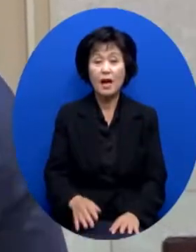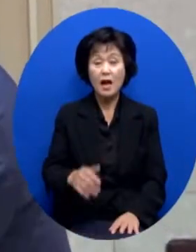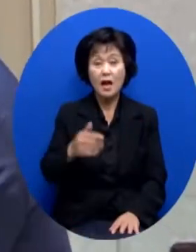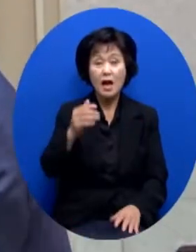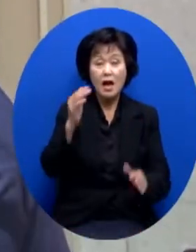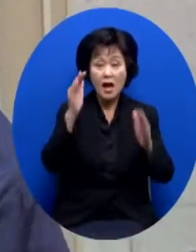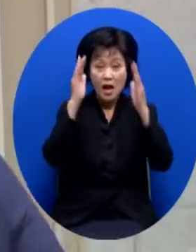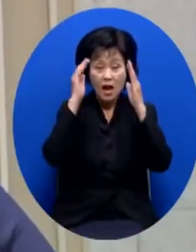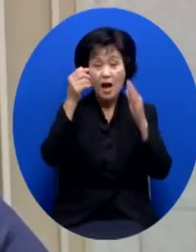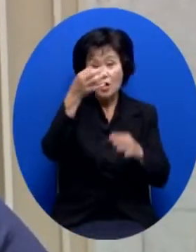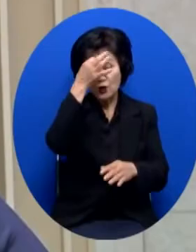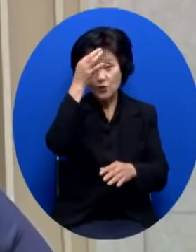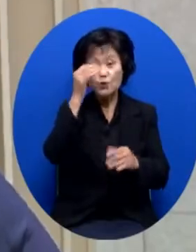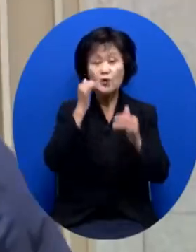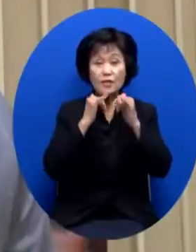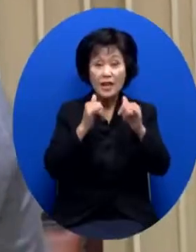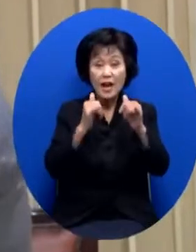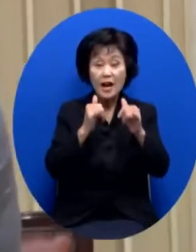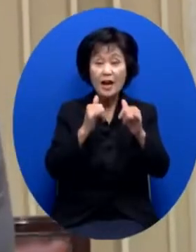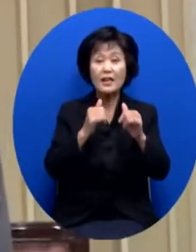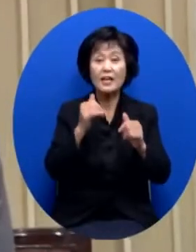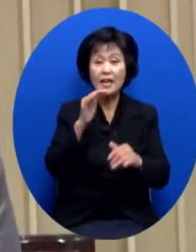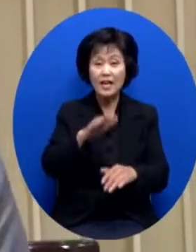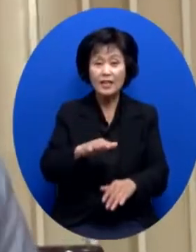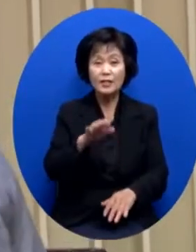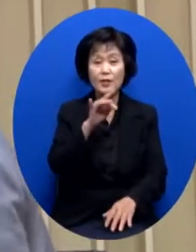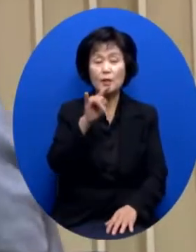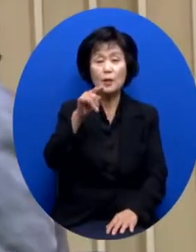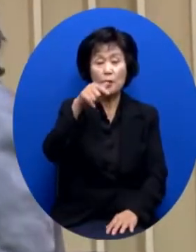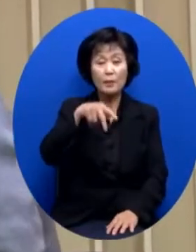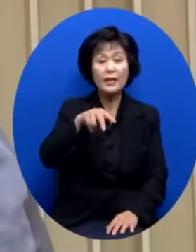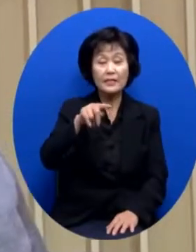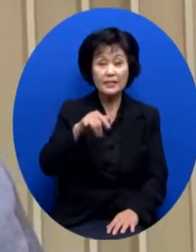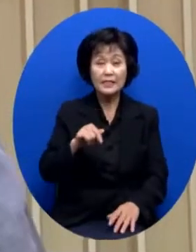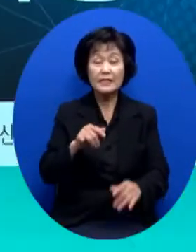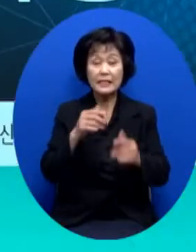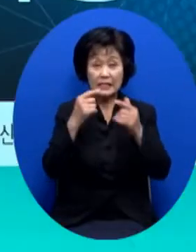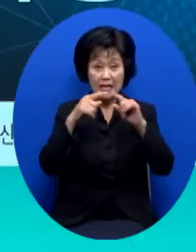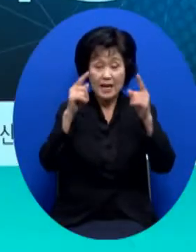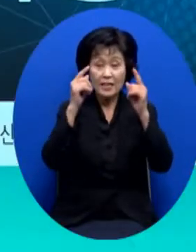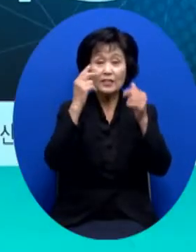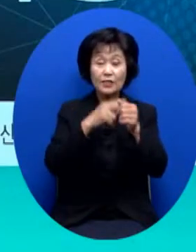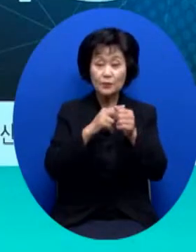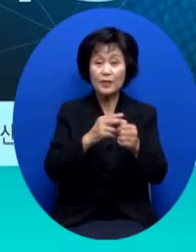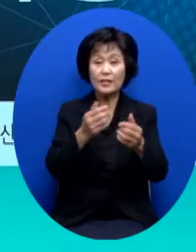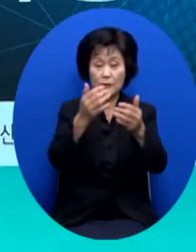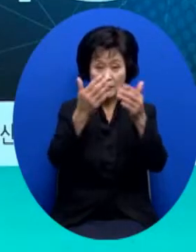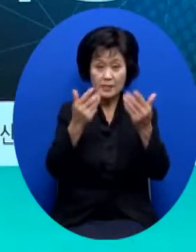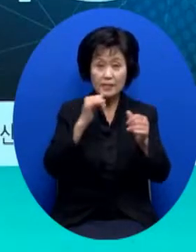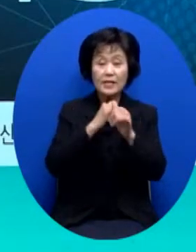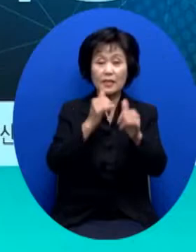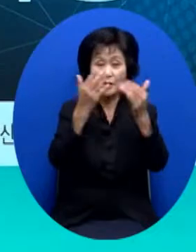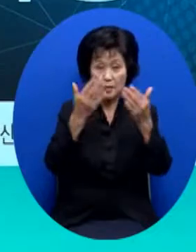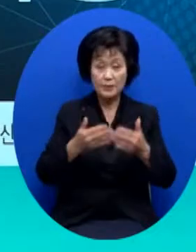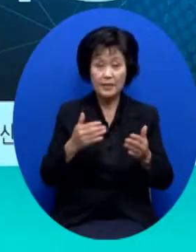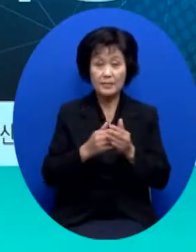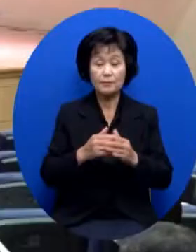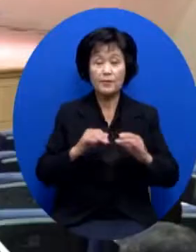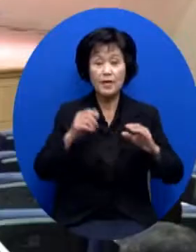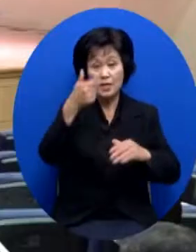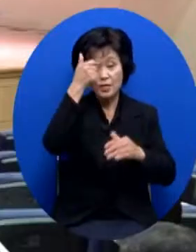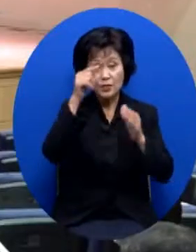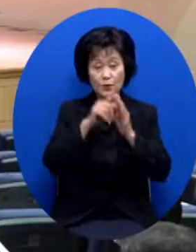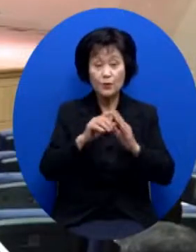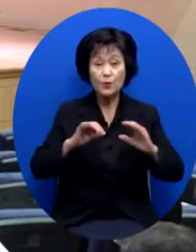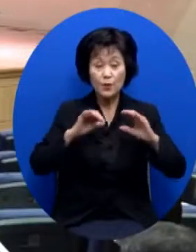학술상 시상식에서는 백석대 박찬호, 아신대 한상화 교수가 수상했습니다. 학술대회에서는 기독교 세계관 연구소